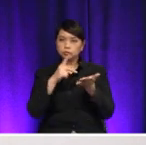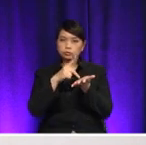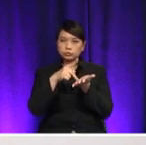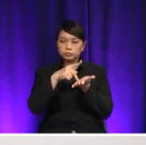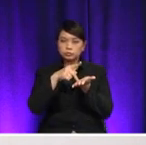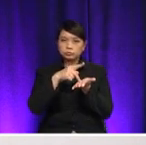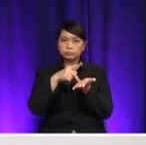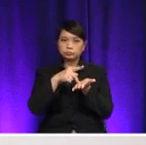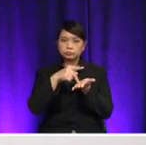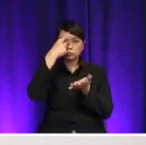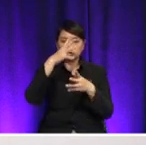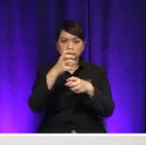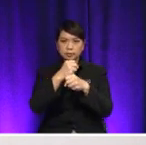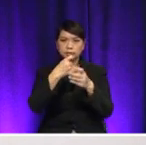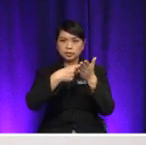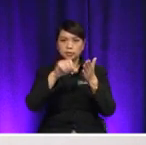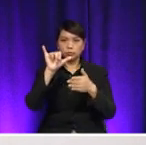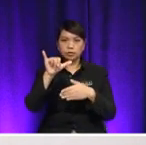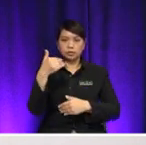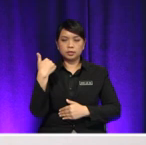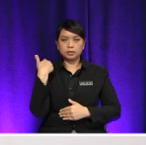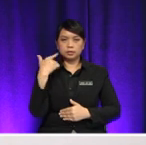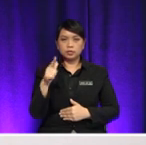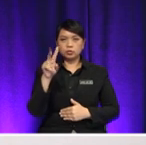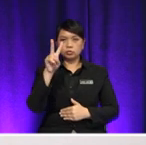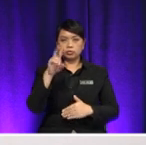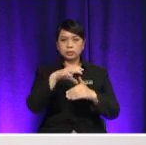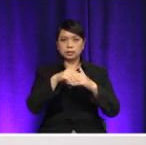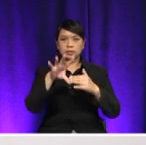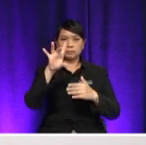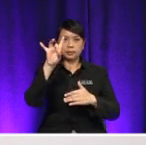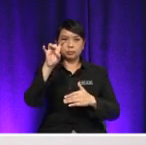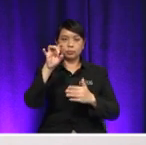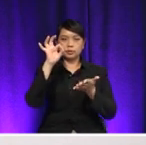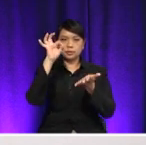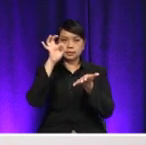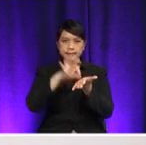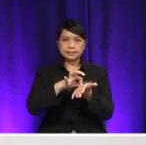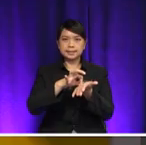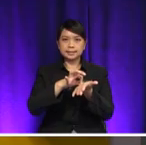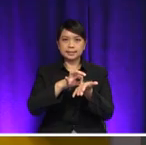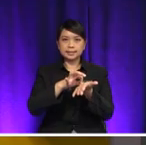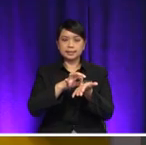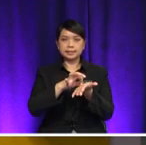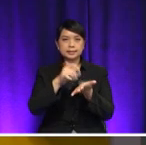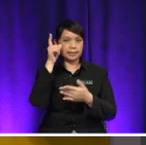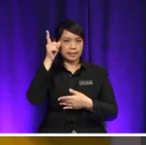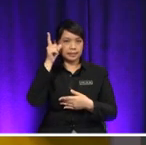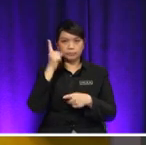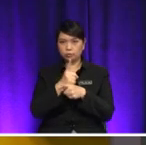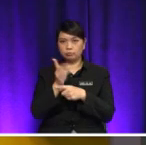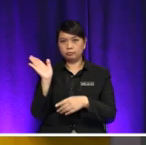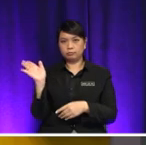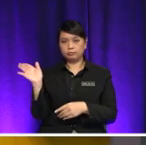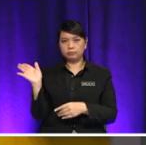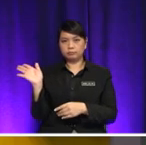untuk dapatkan nilai adalah dua ringgit 80 set Oke kita tengok jawaban Betul tak